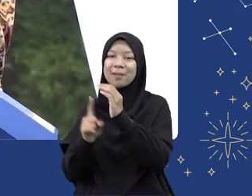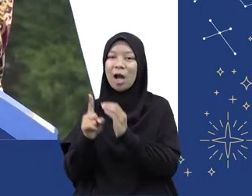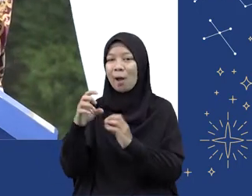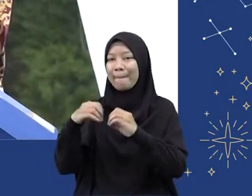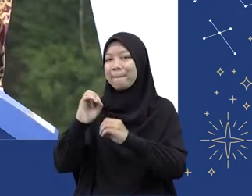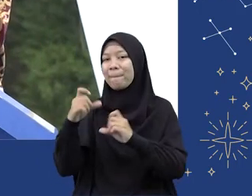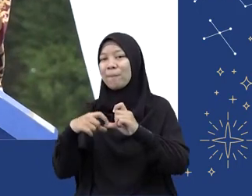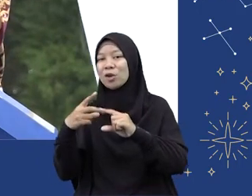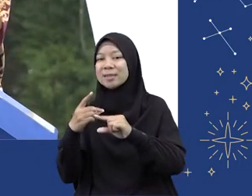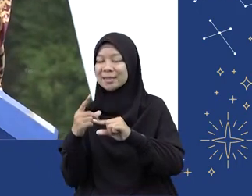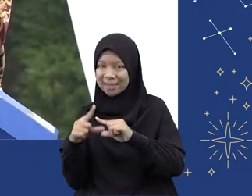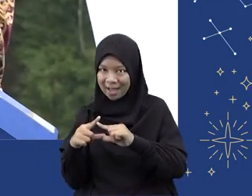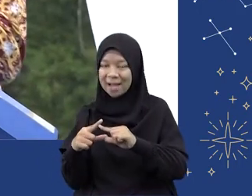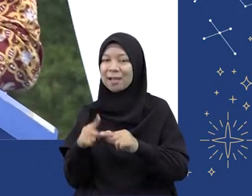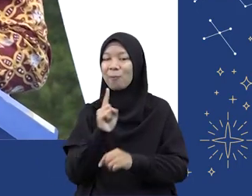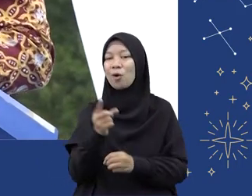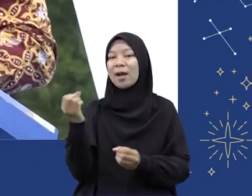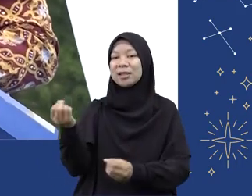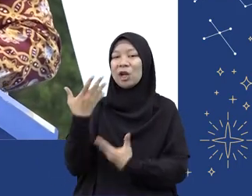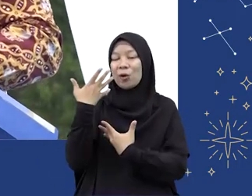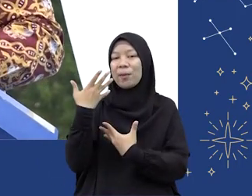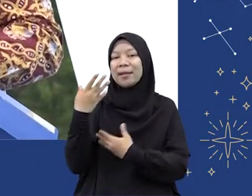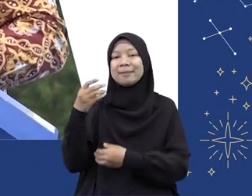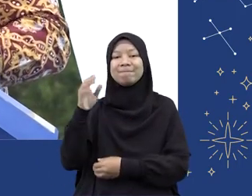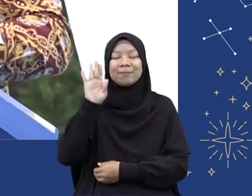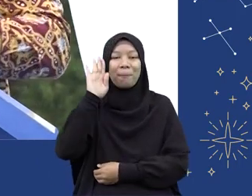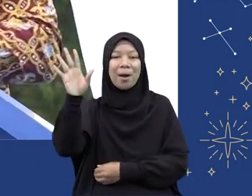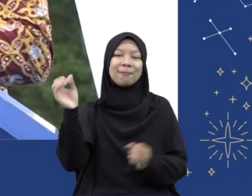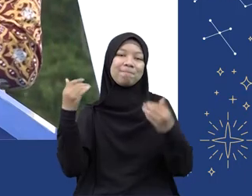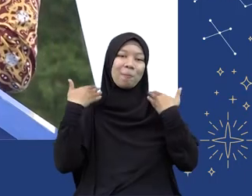Semoga memberi jawaban tentang masa depan manusia